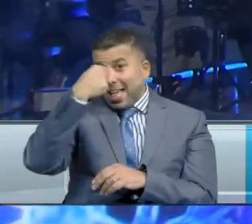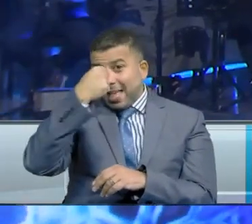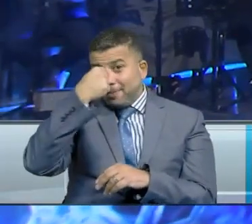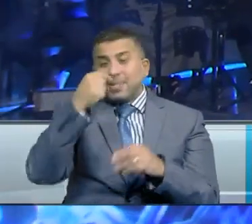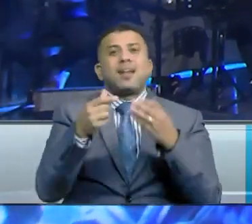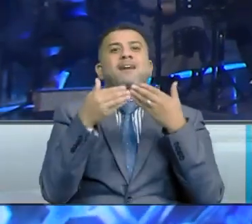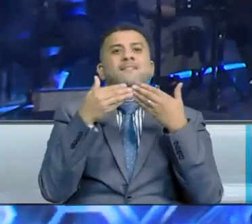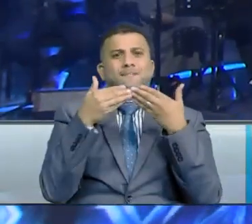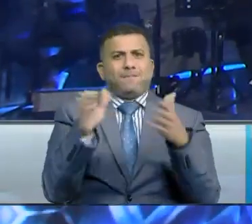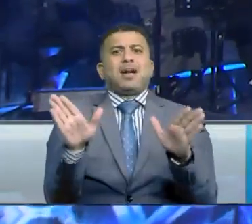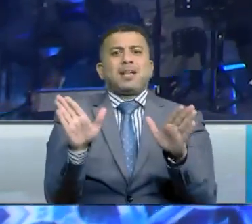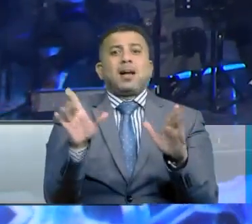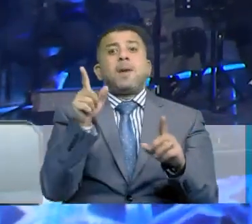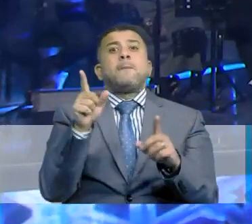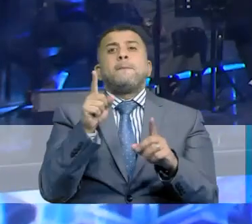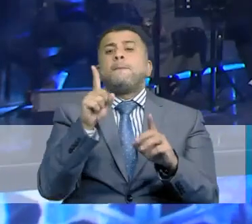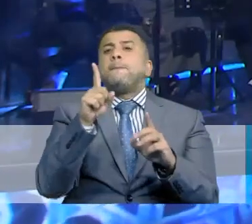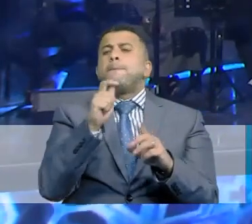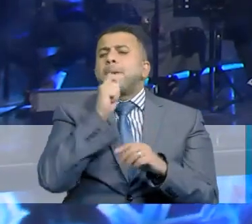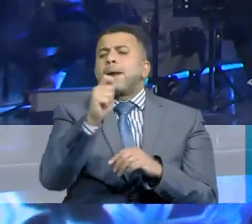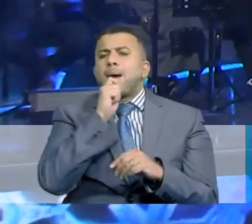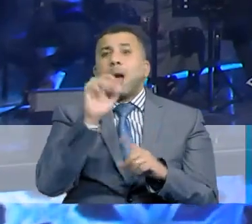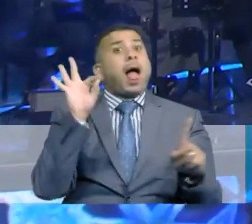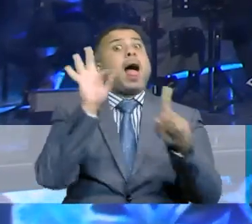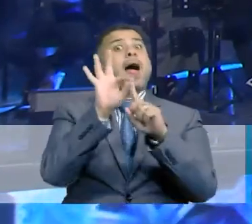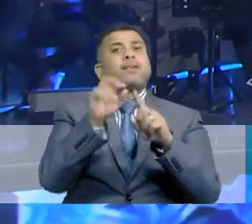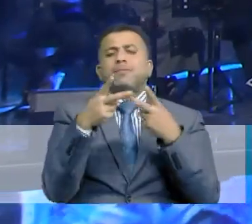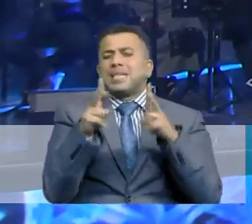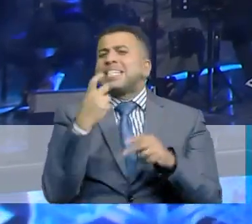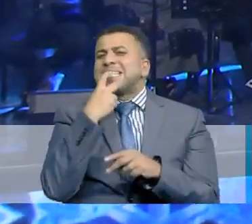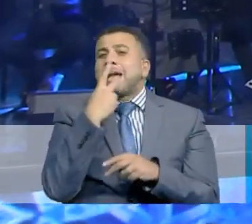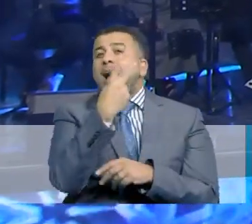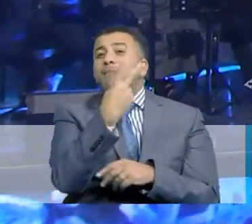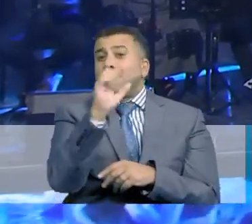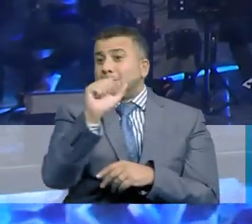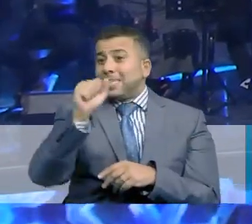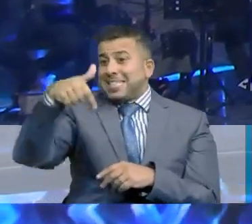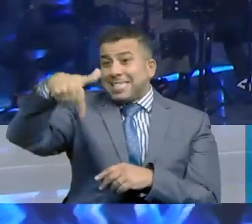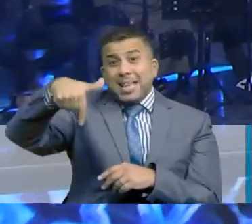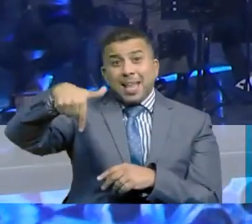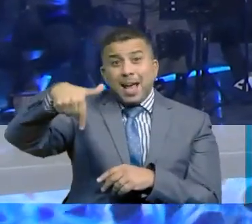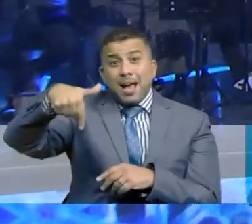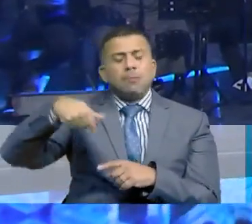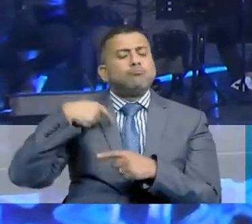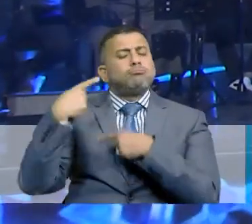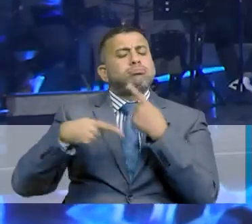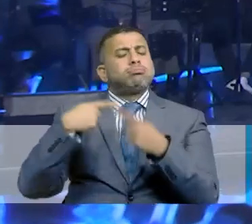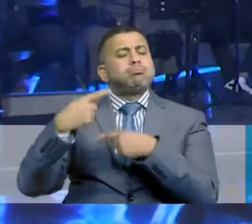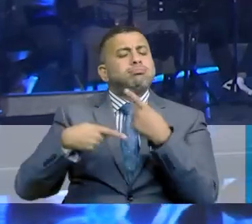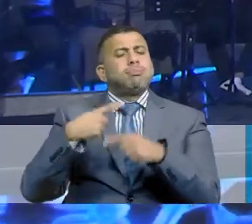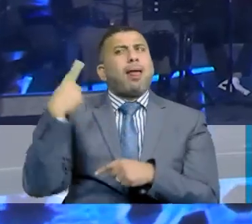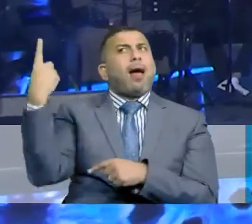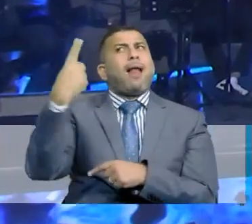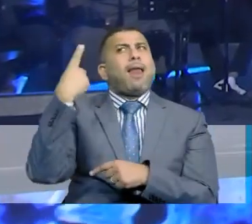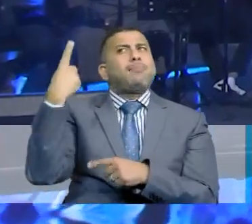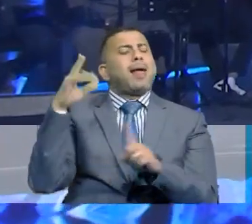الخميس. هذا البرنامج الهادف الذي منذ بداية انطلاقته في العام 2006 وهو يواصل رسالته